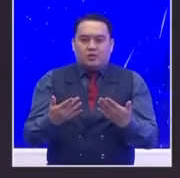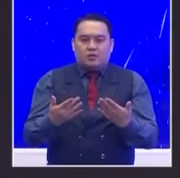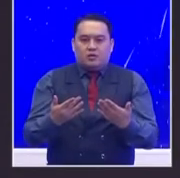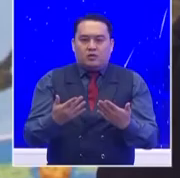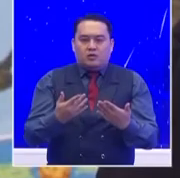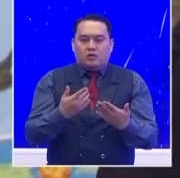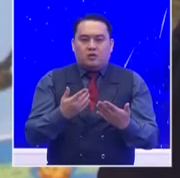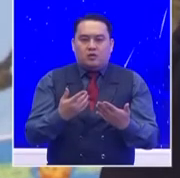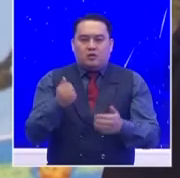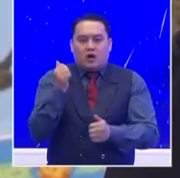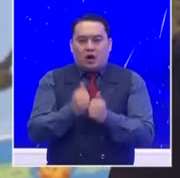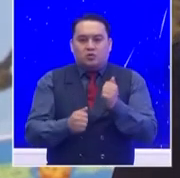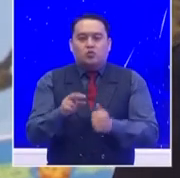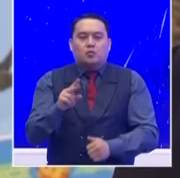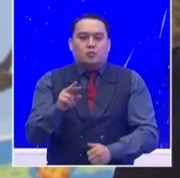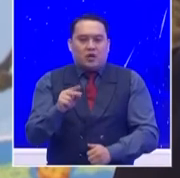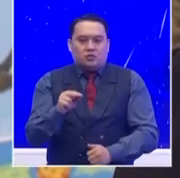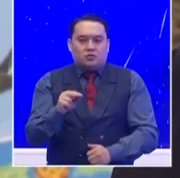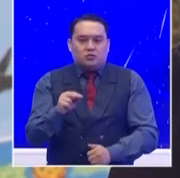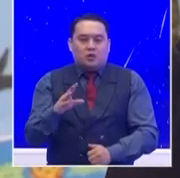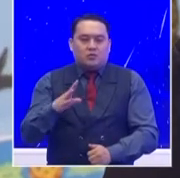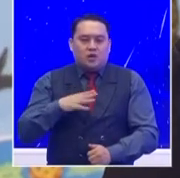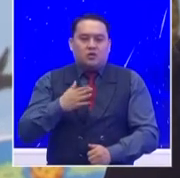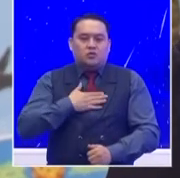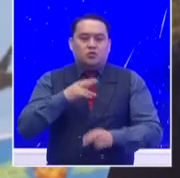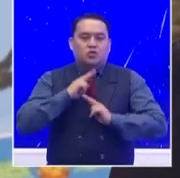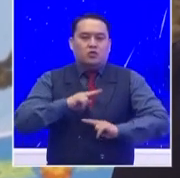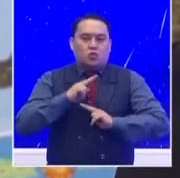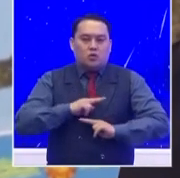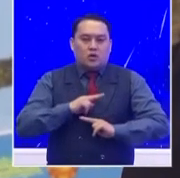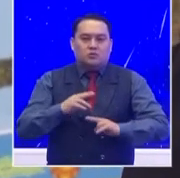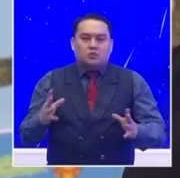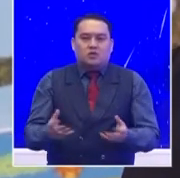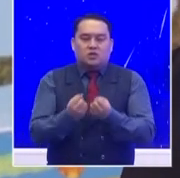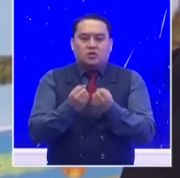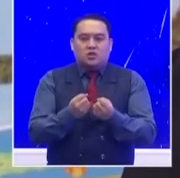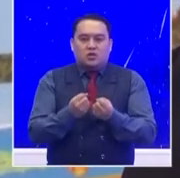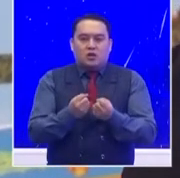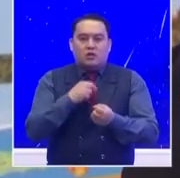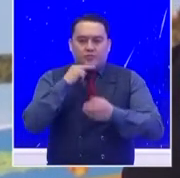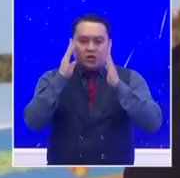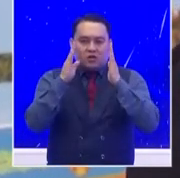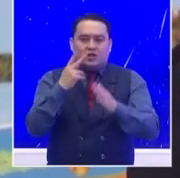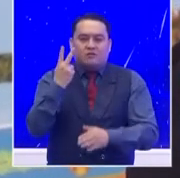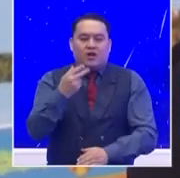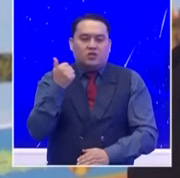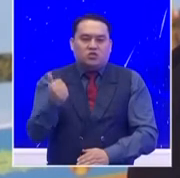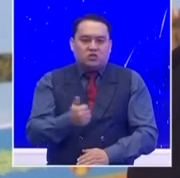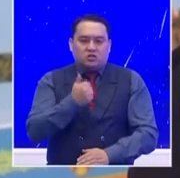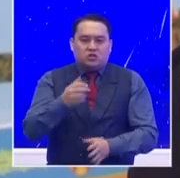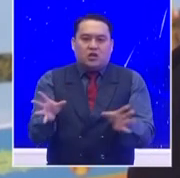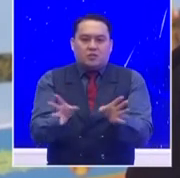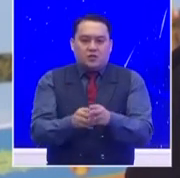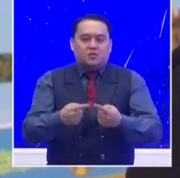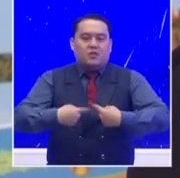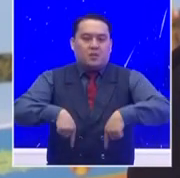сил каждую пятницу нашими сотрудниками отдела по через илийского района уделяется 2 часа времени совместно